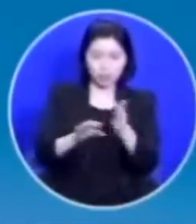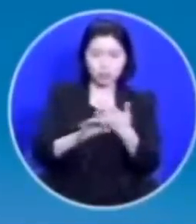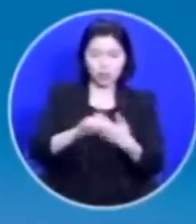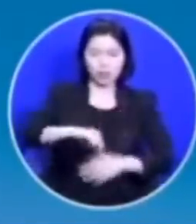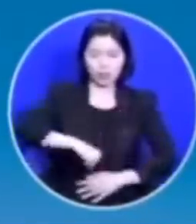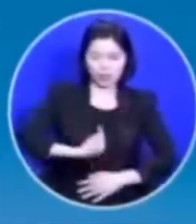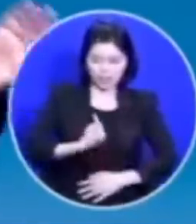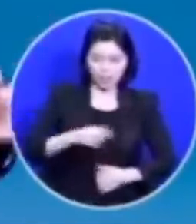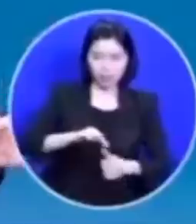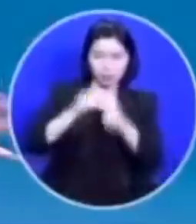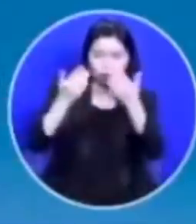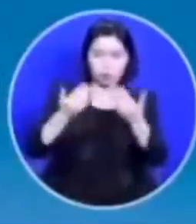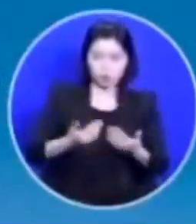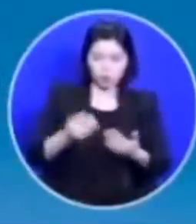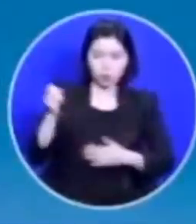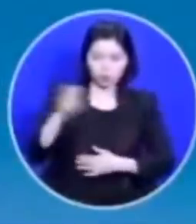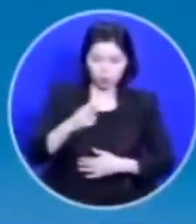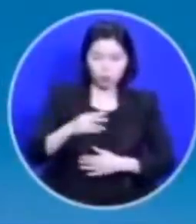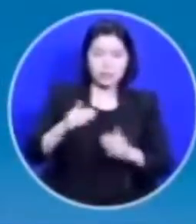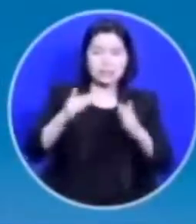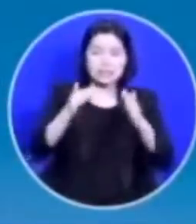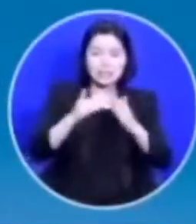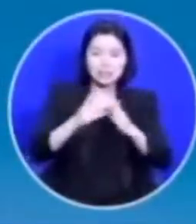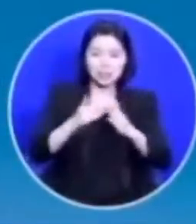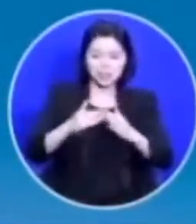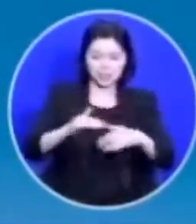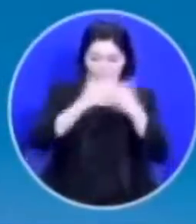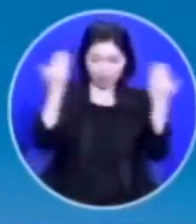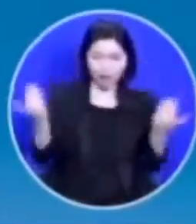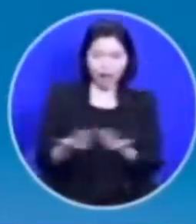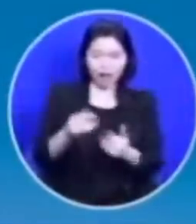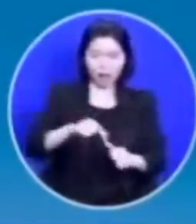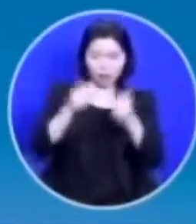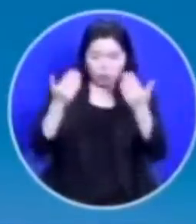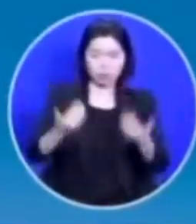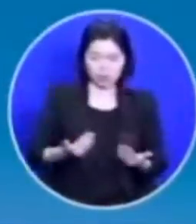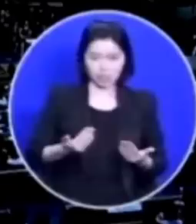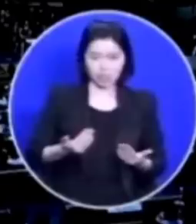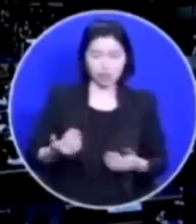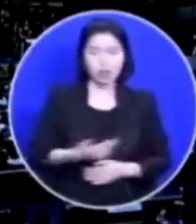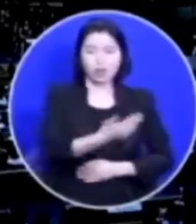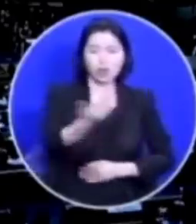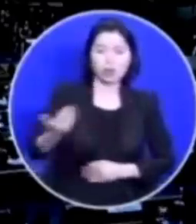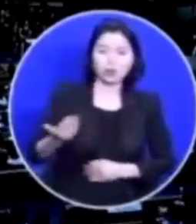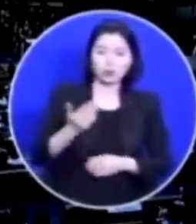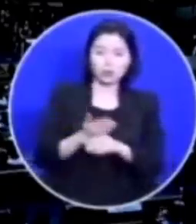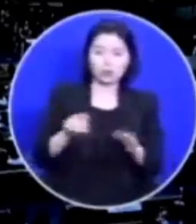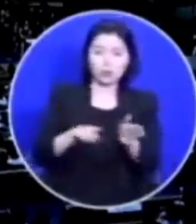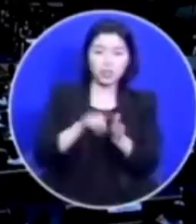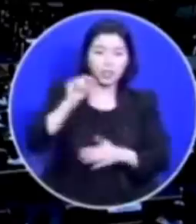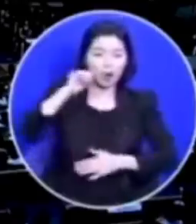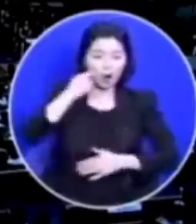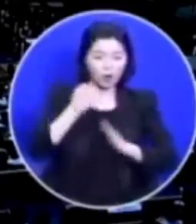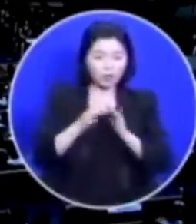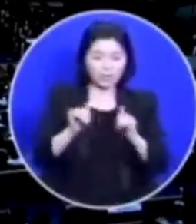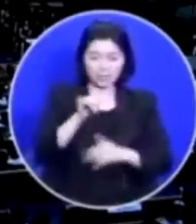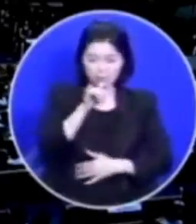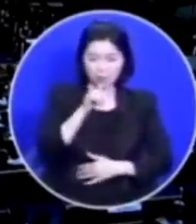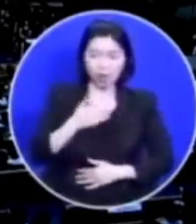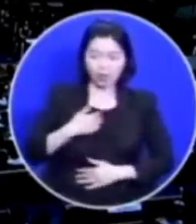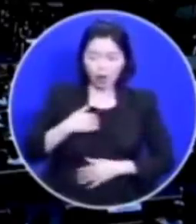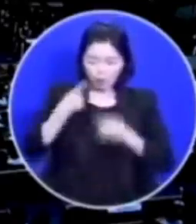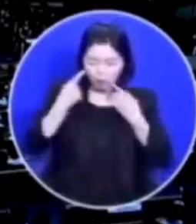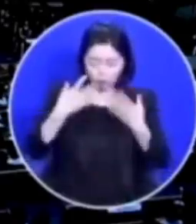우리 집이 다 구원을 받습니다 여러분 중에는 믿어지지 않는 분이 있으실 겁니다 나 분명히 예수님